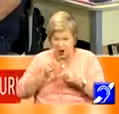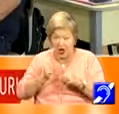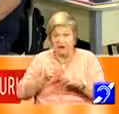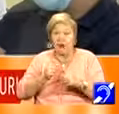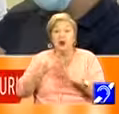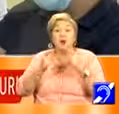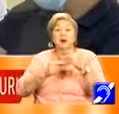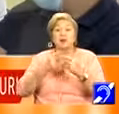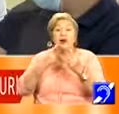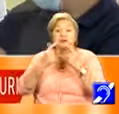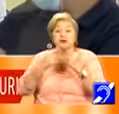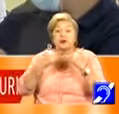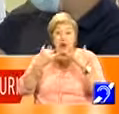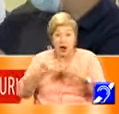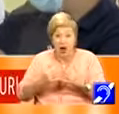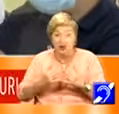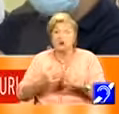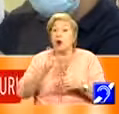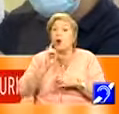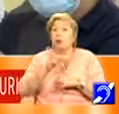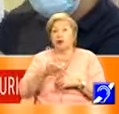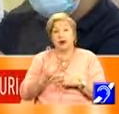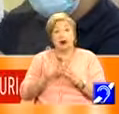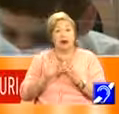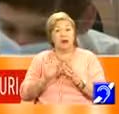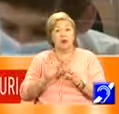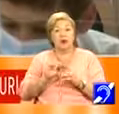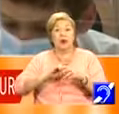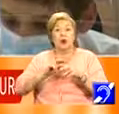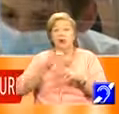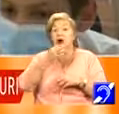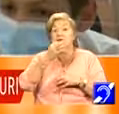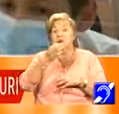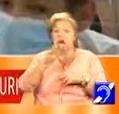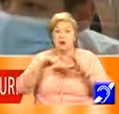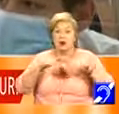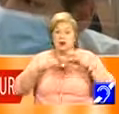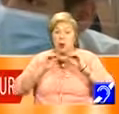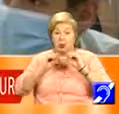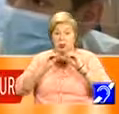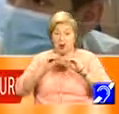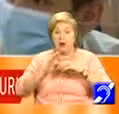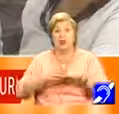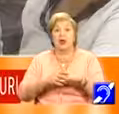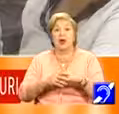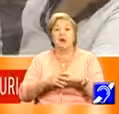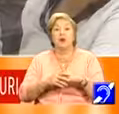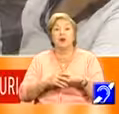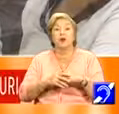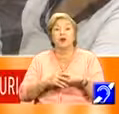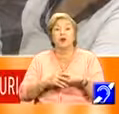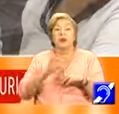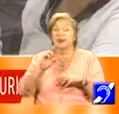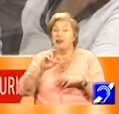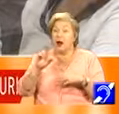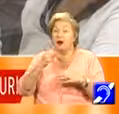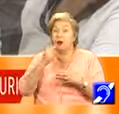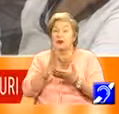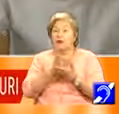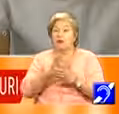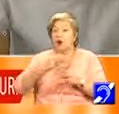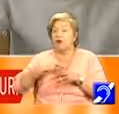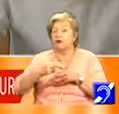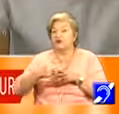fi purtate astăzi în mod obligatoriu, așa cum a punctat ministrul educației Sorin Câmpianu, însă o decizie